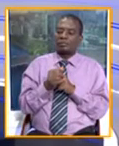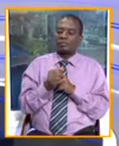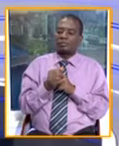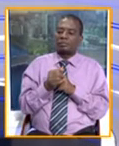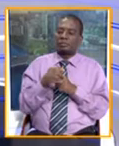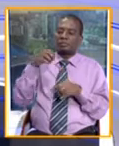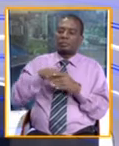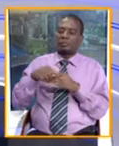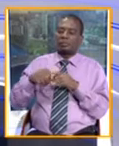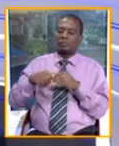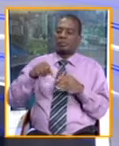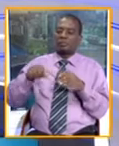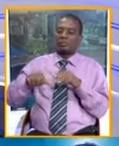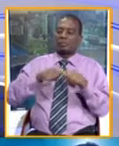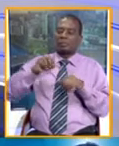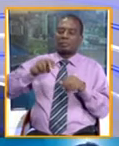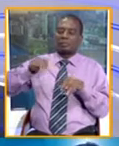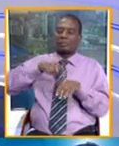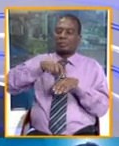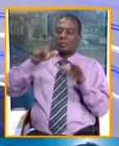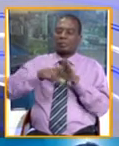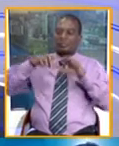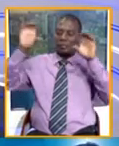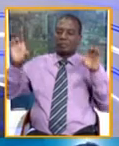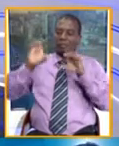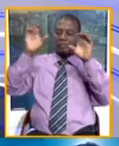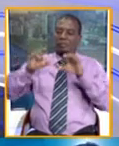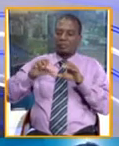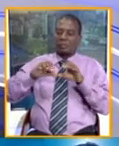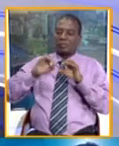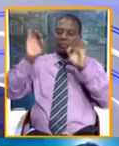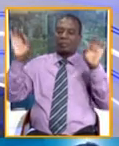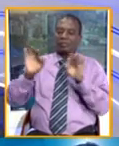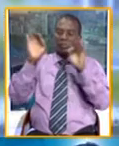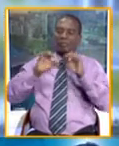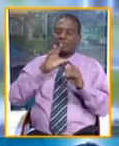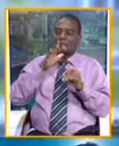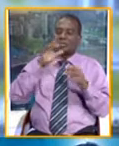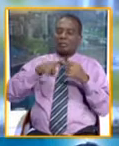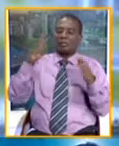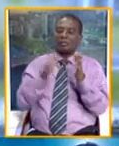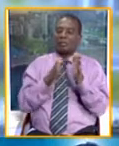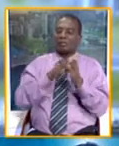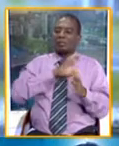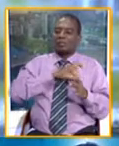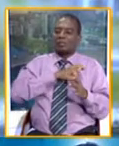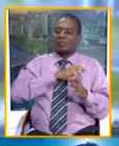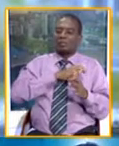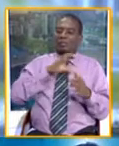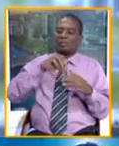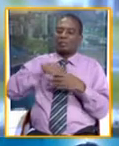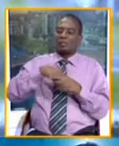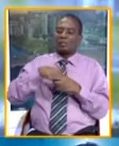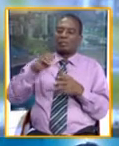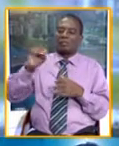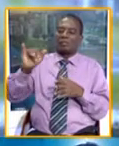Dans l'actualité nationale également, la célébration de la fête des mères 2021 à l'école de police dans la